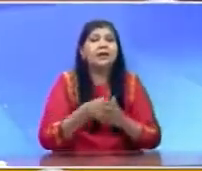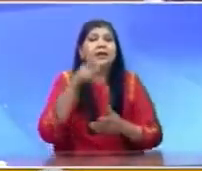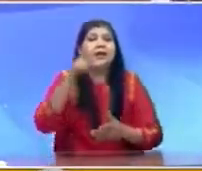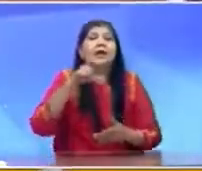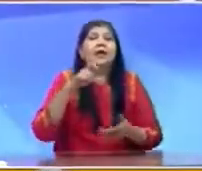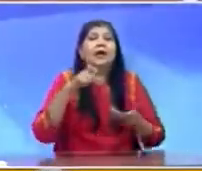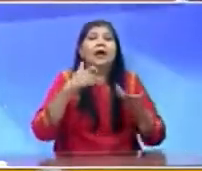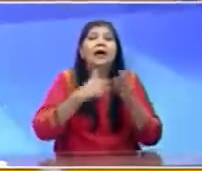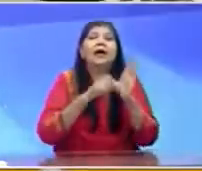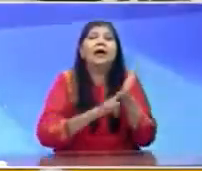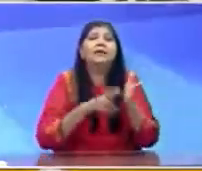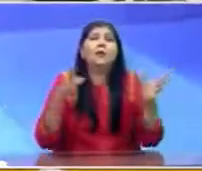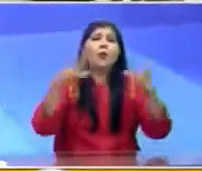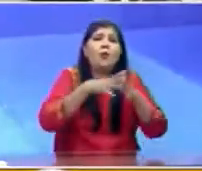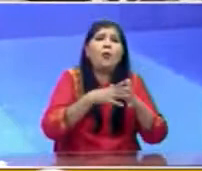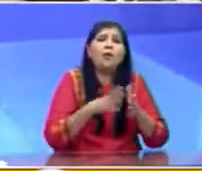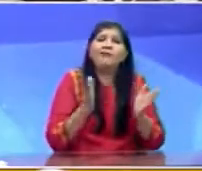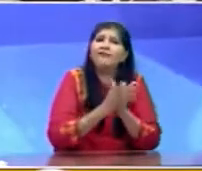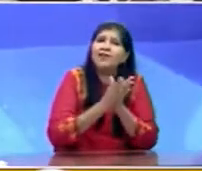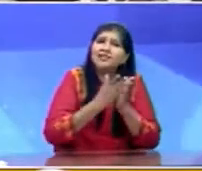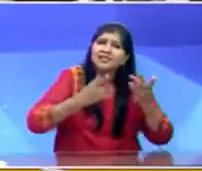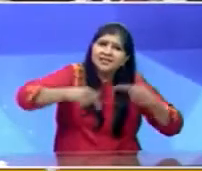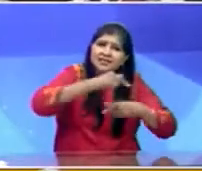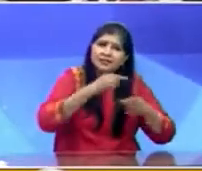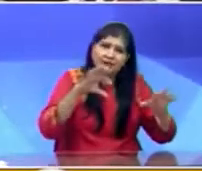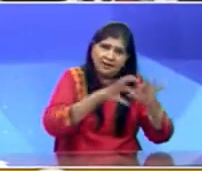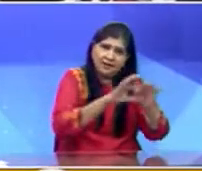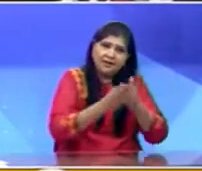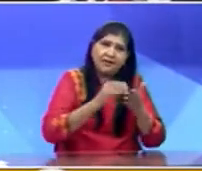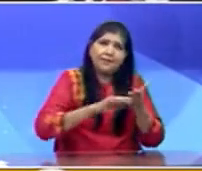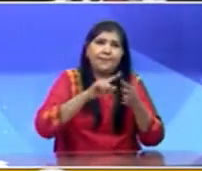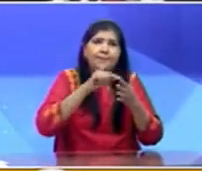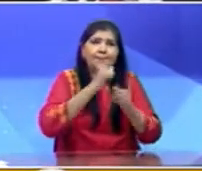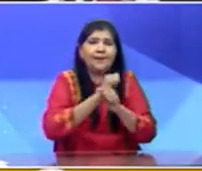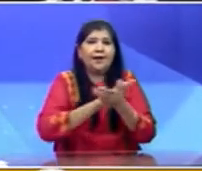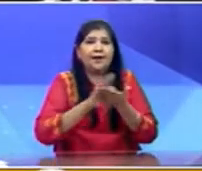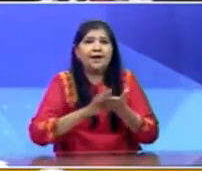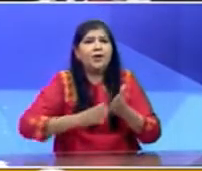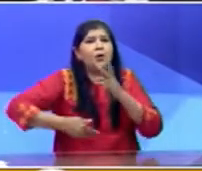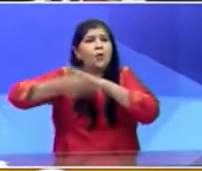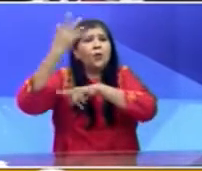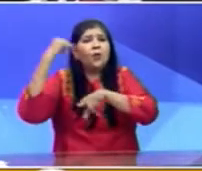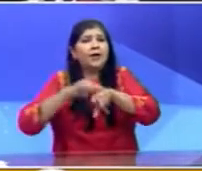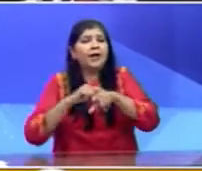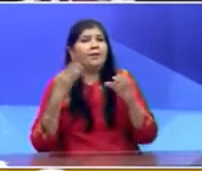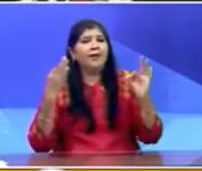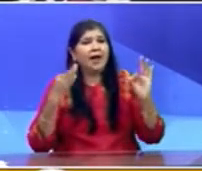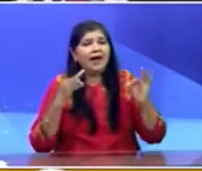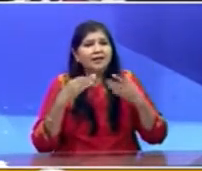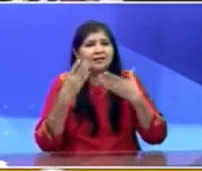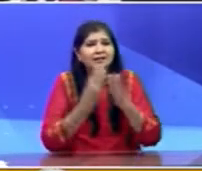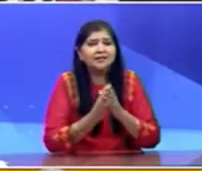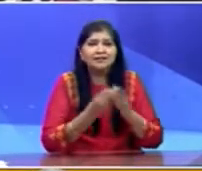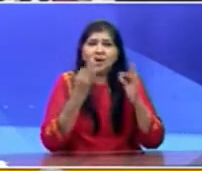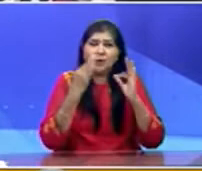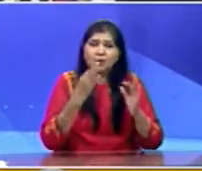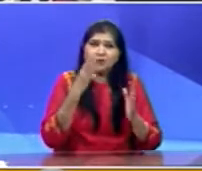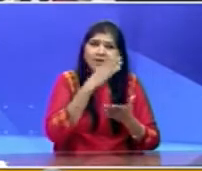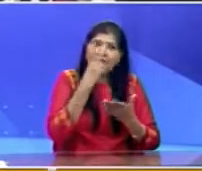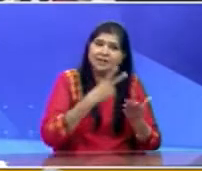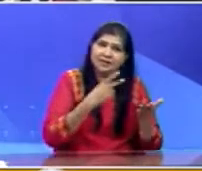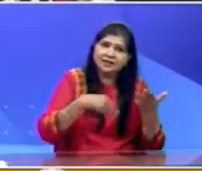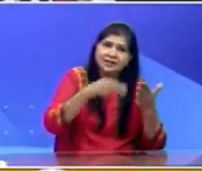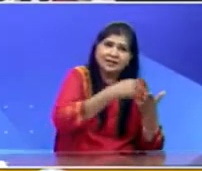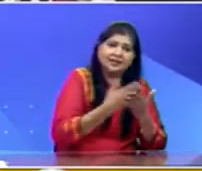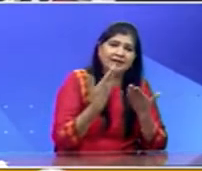का आयोजन भी किया गया, जिसमें मेघालय की महान संस्कृति को बड़े ही खूबसूरत तरीके से